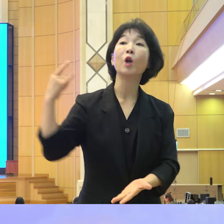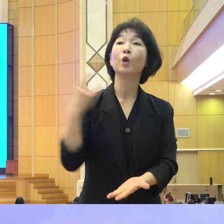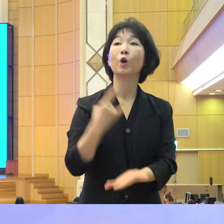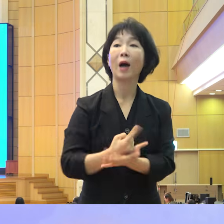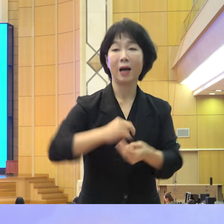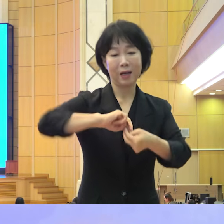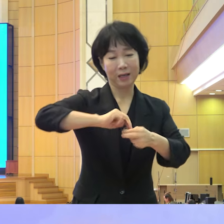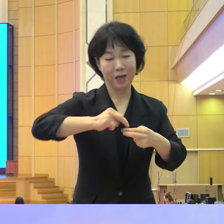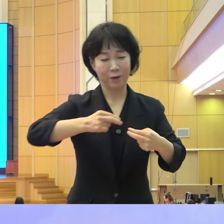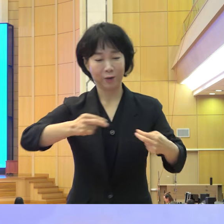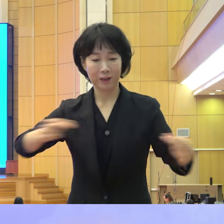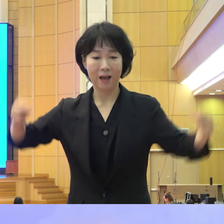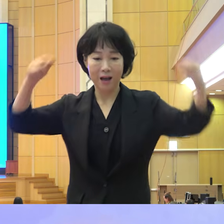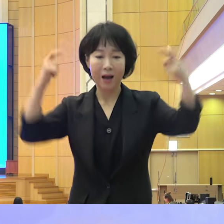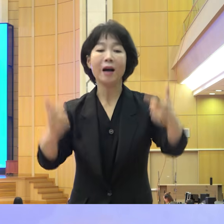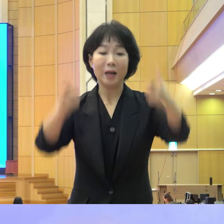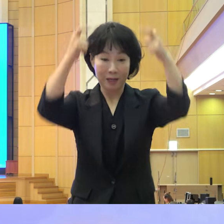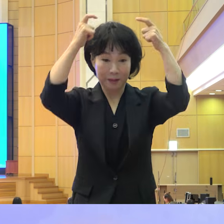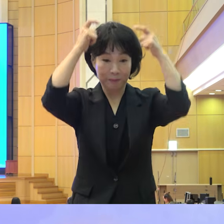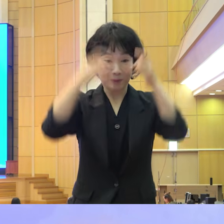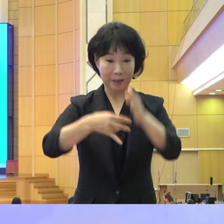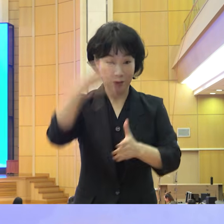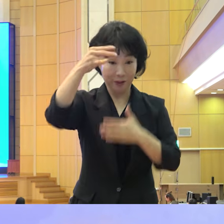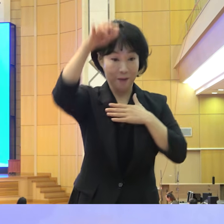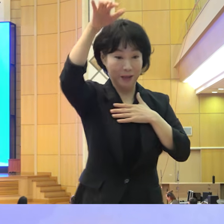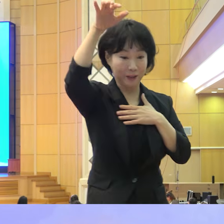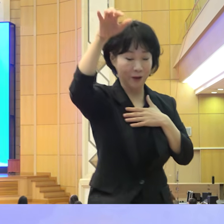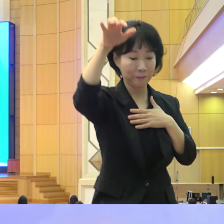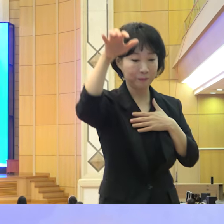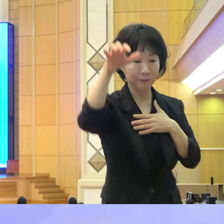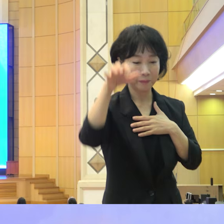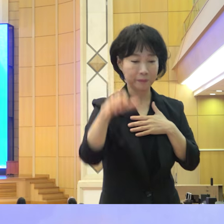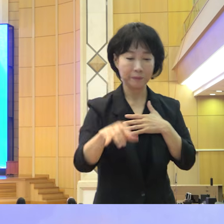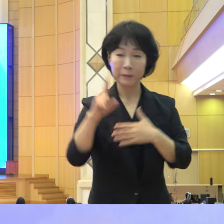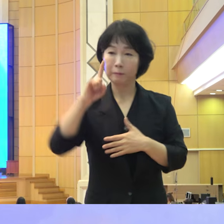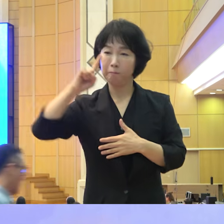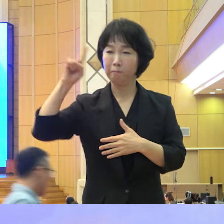의의 멸류관 예루살렘 성. 악한 마귀